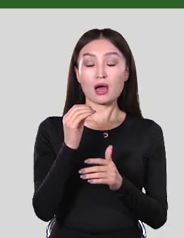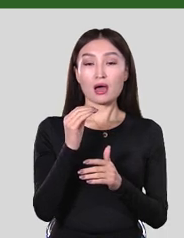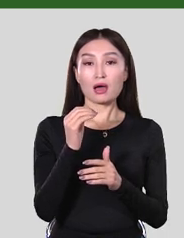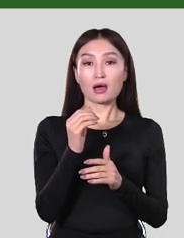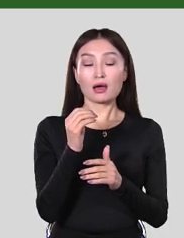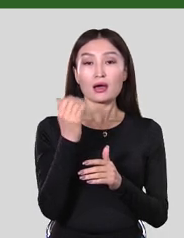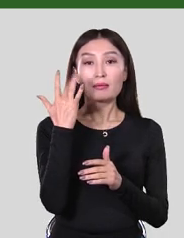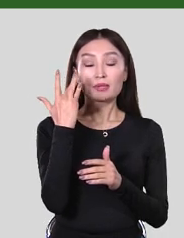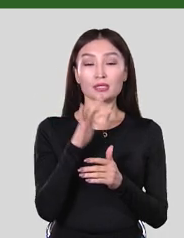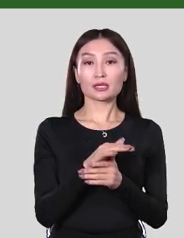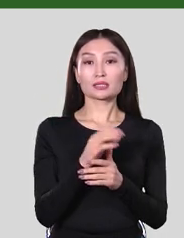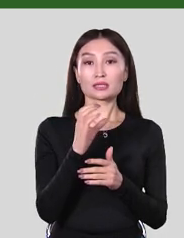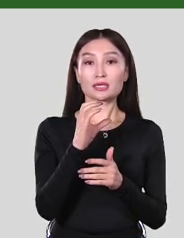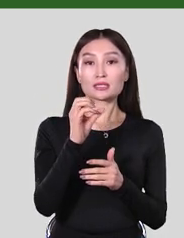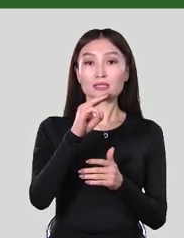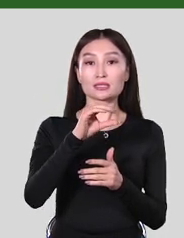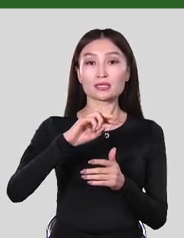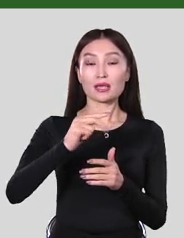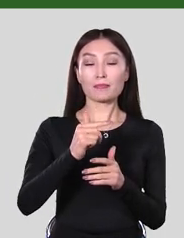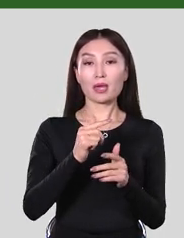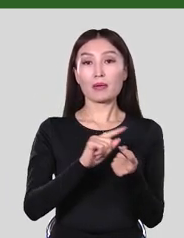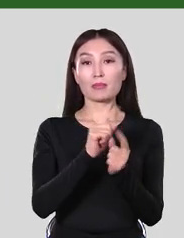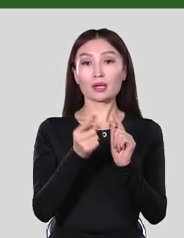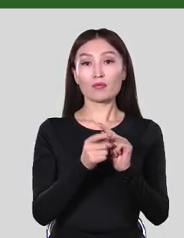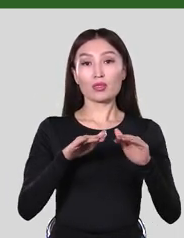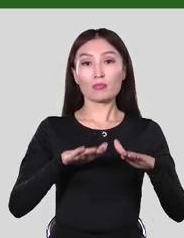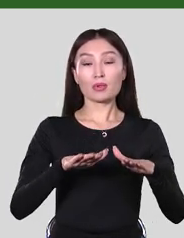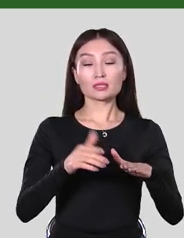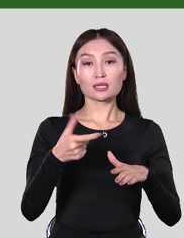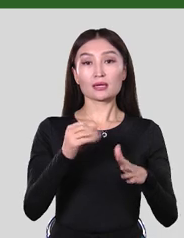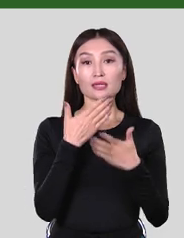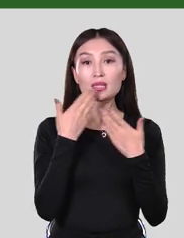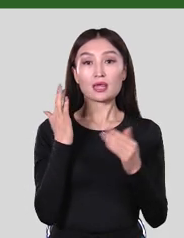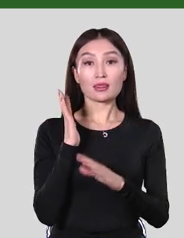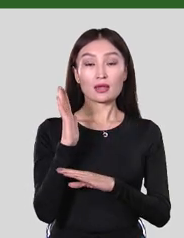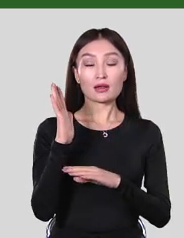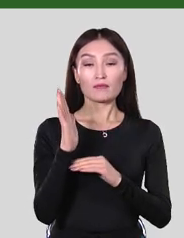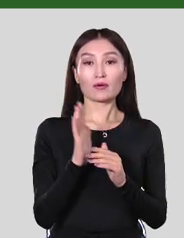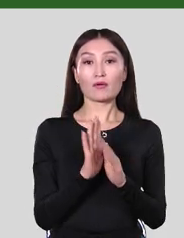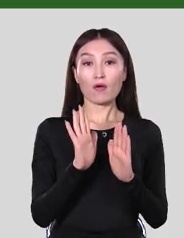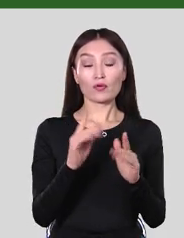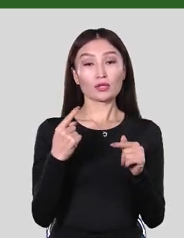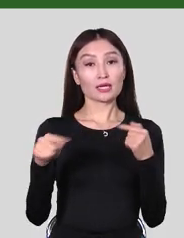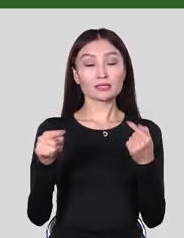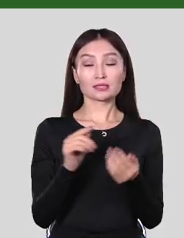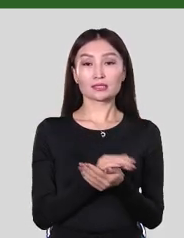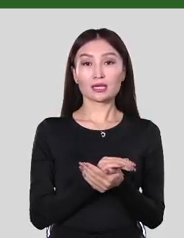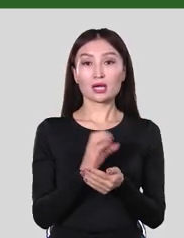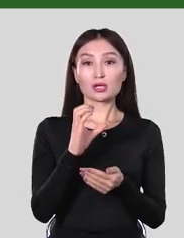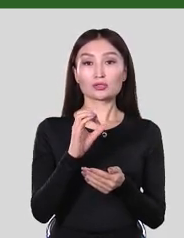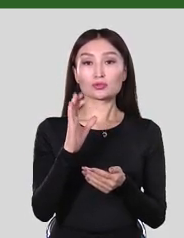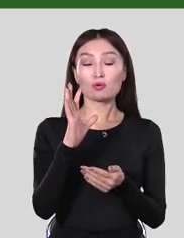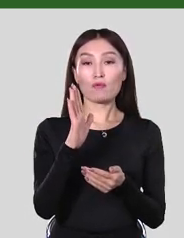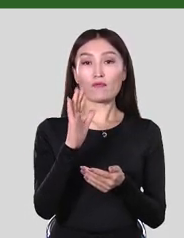степь. В переводе это слово означает место, где нет деревьев. Вот вам и разница. В